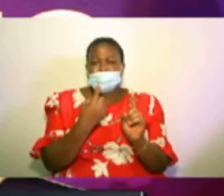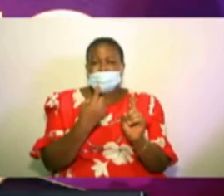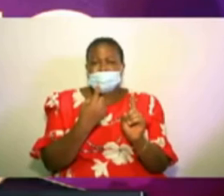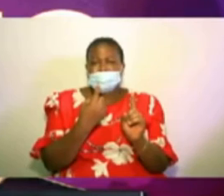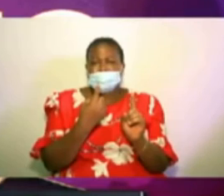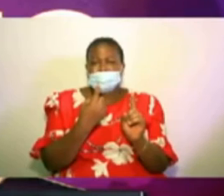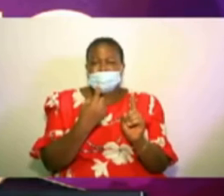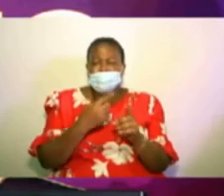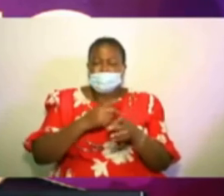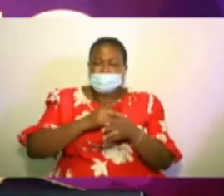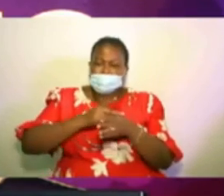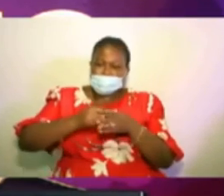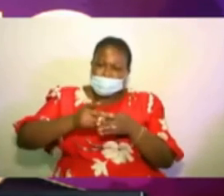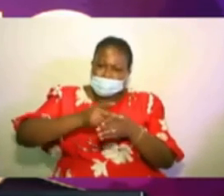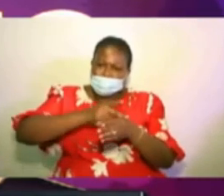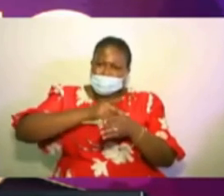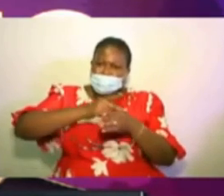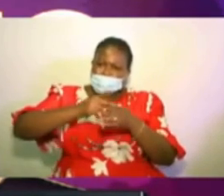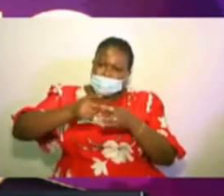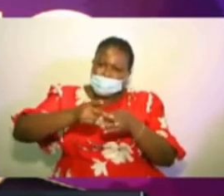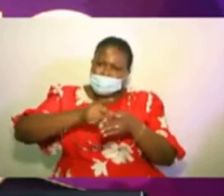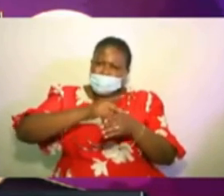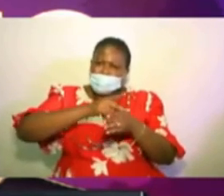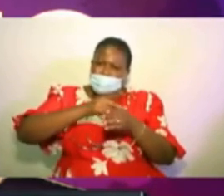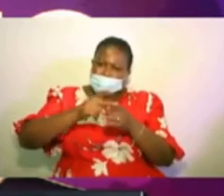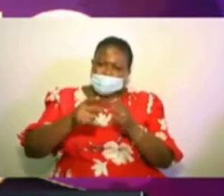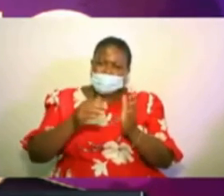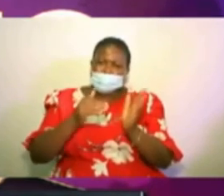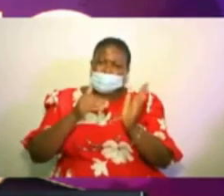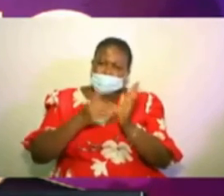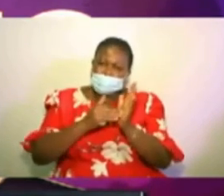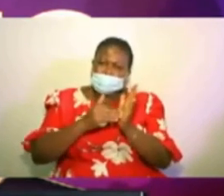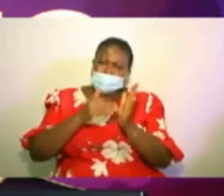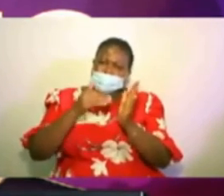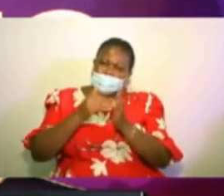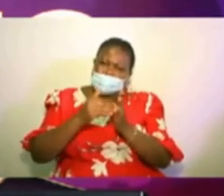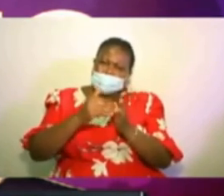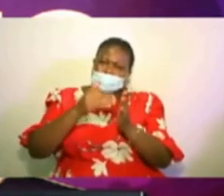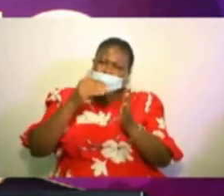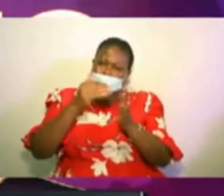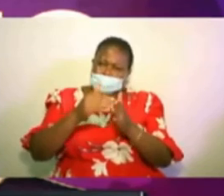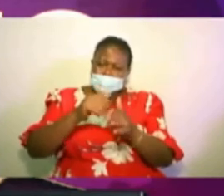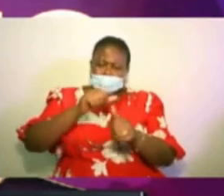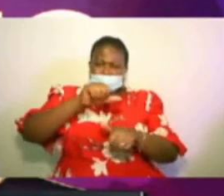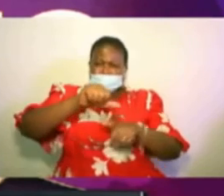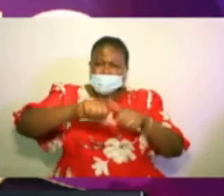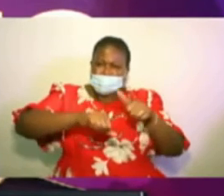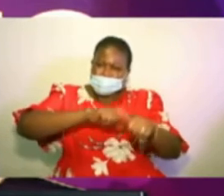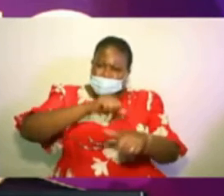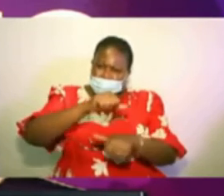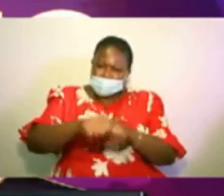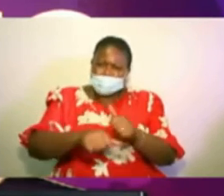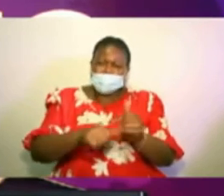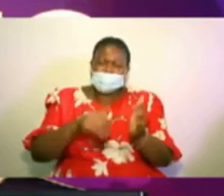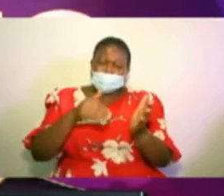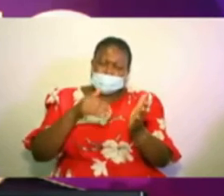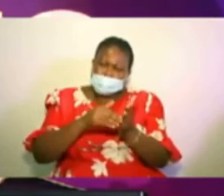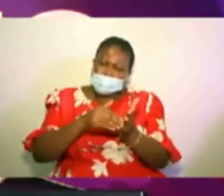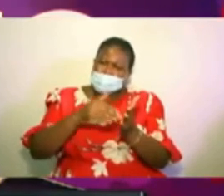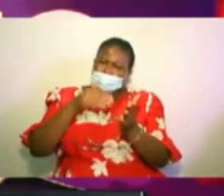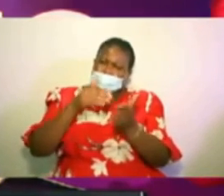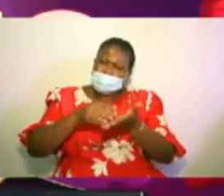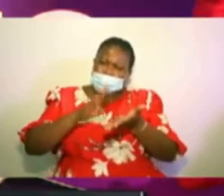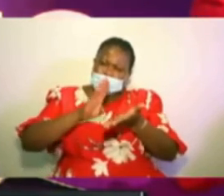let's practice constant fellowship, constant forgiveness. Et donc, pratiquons of one another. La